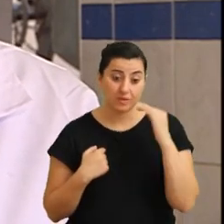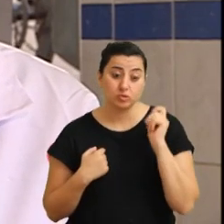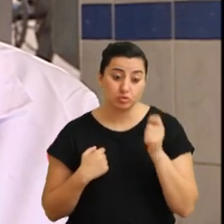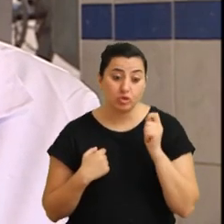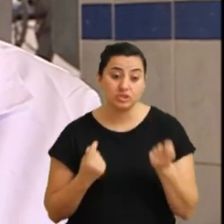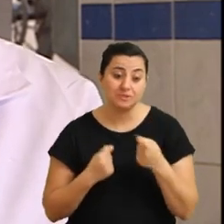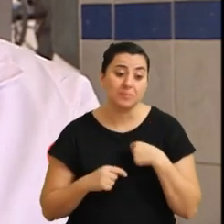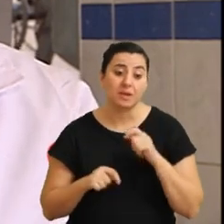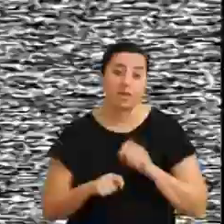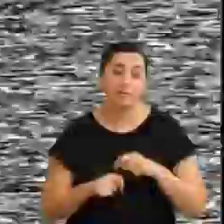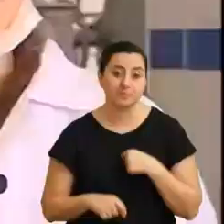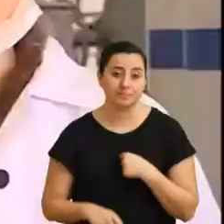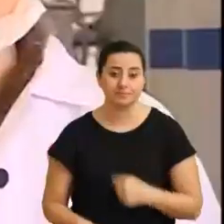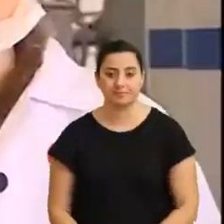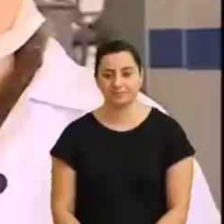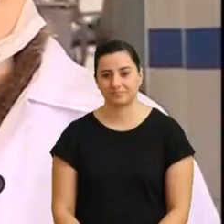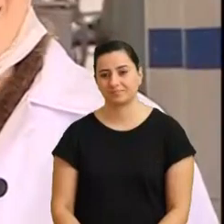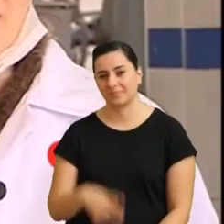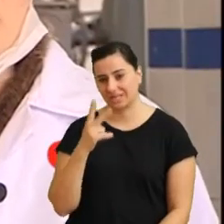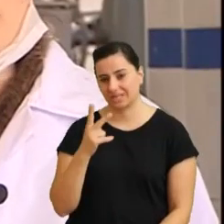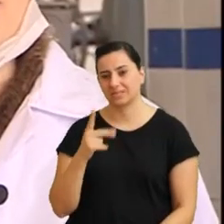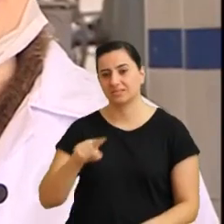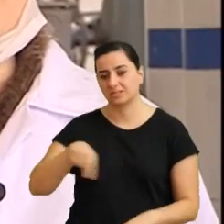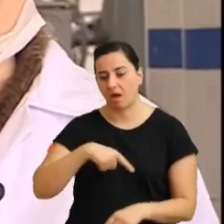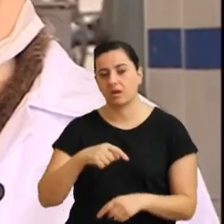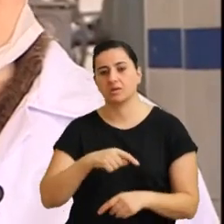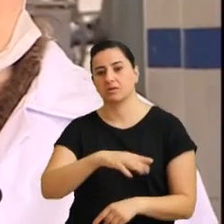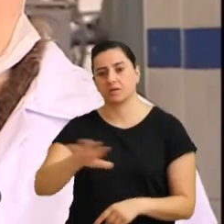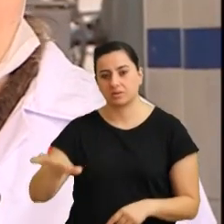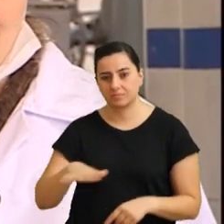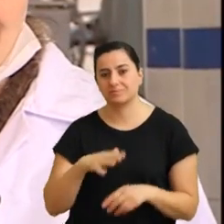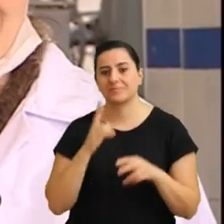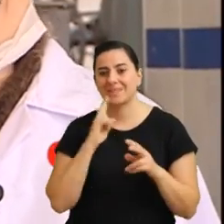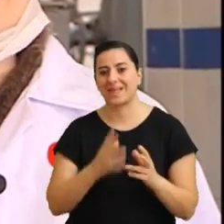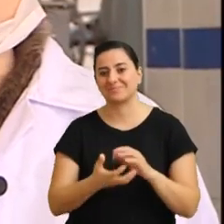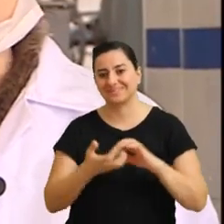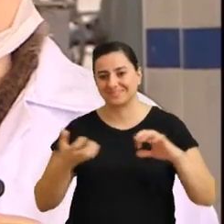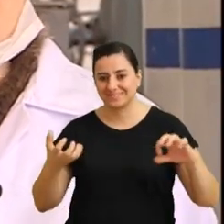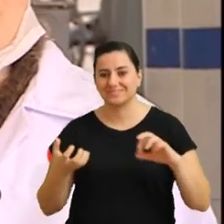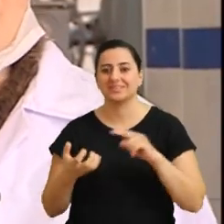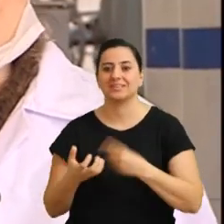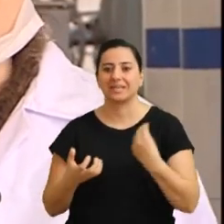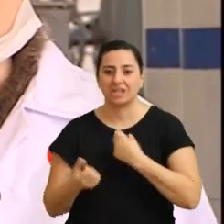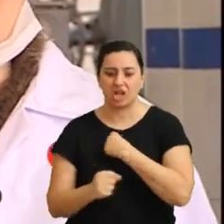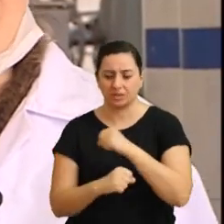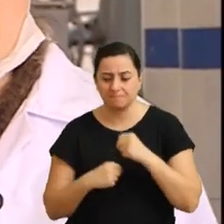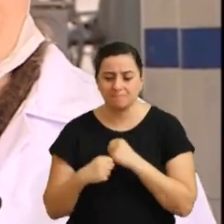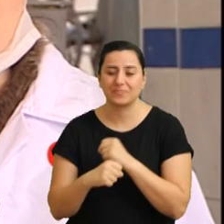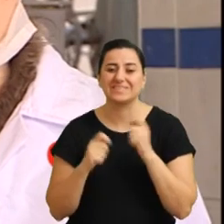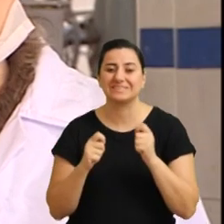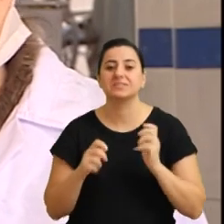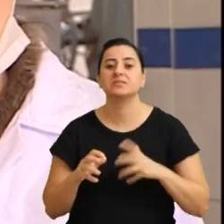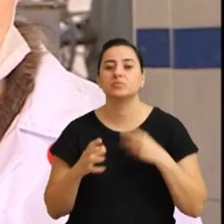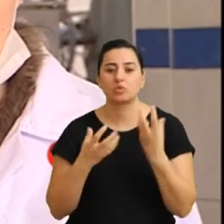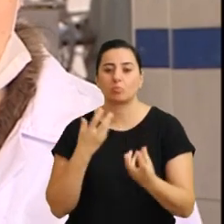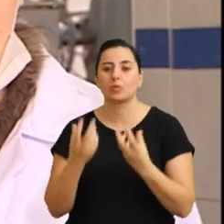zor işi yaptım. 2 saat kaynamış, posalarından arınmış bozayı iyice karıştırdım ki jelatinleşmesin,